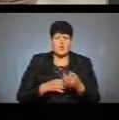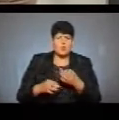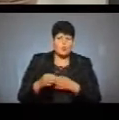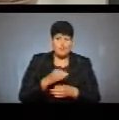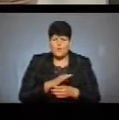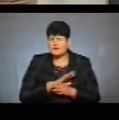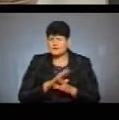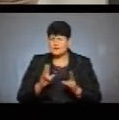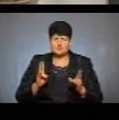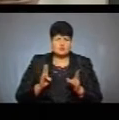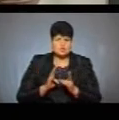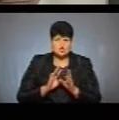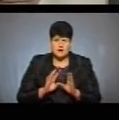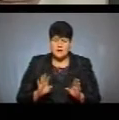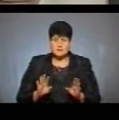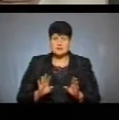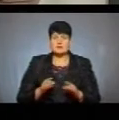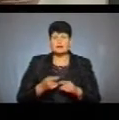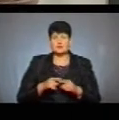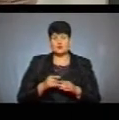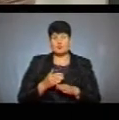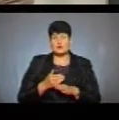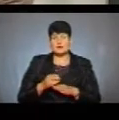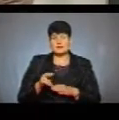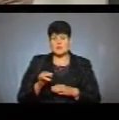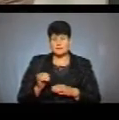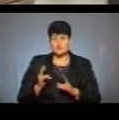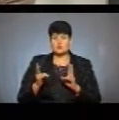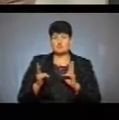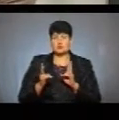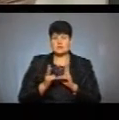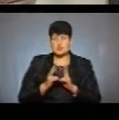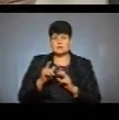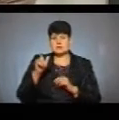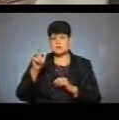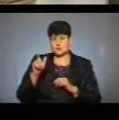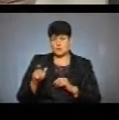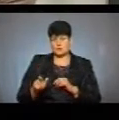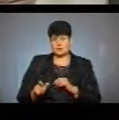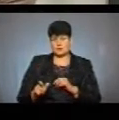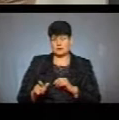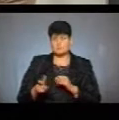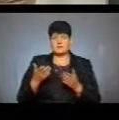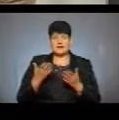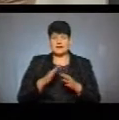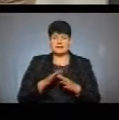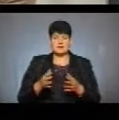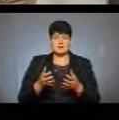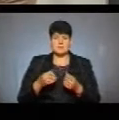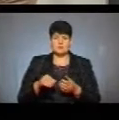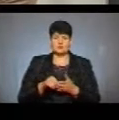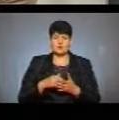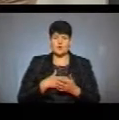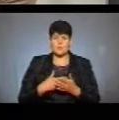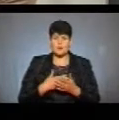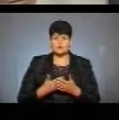не зустрічалася, на даному етапі зустрічатися з людиною, яка не брала участі в громадському